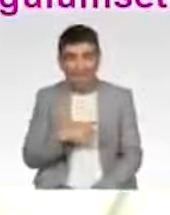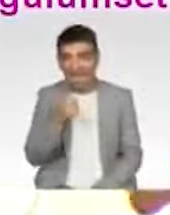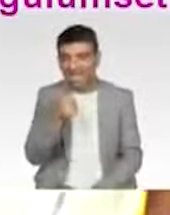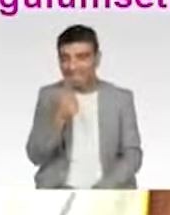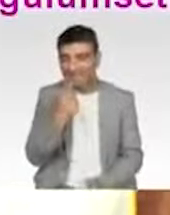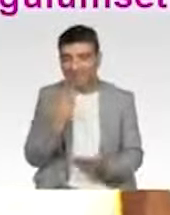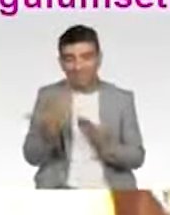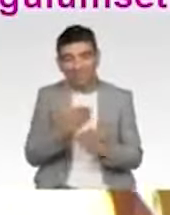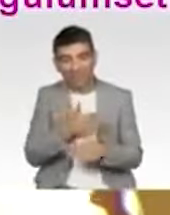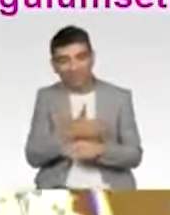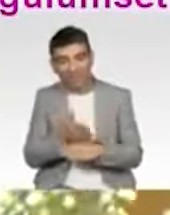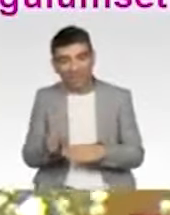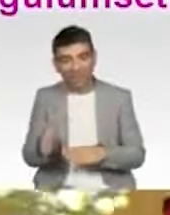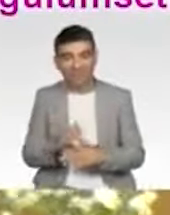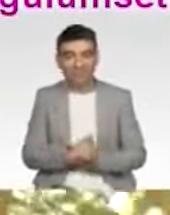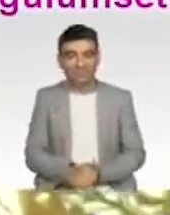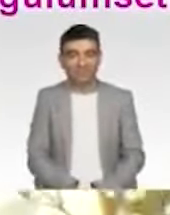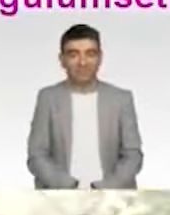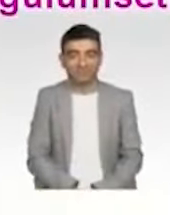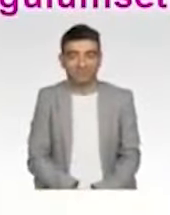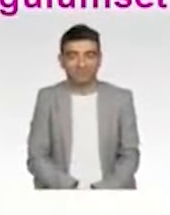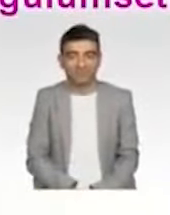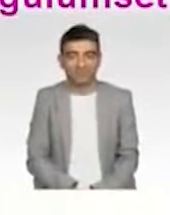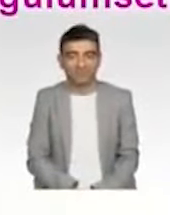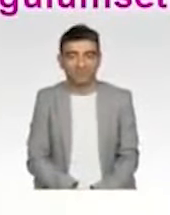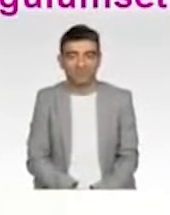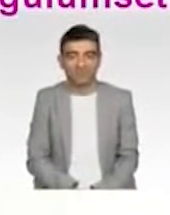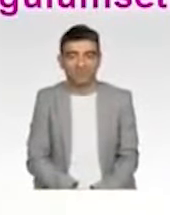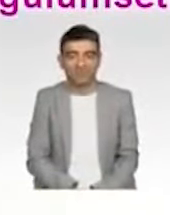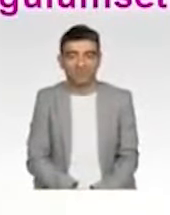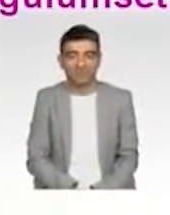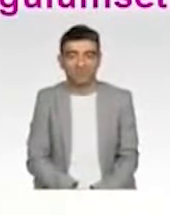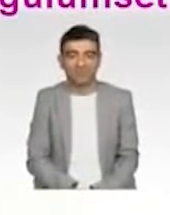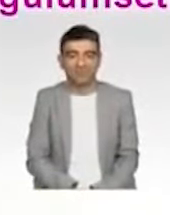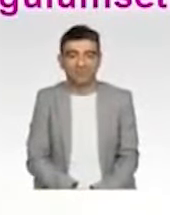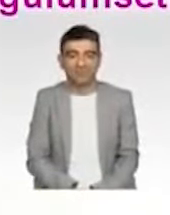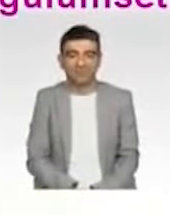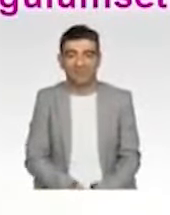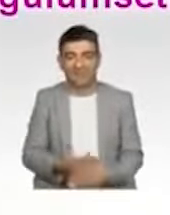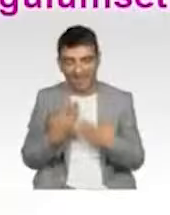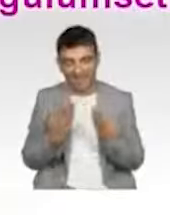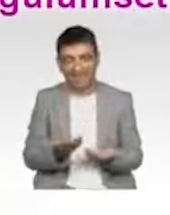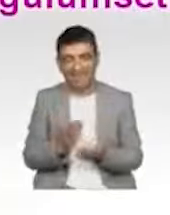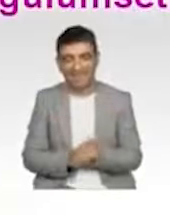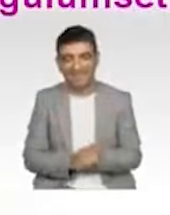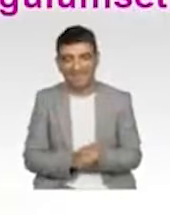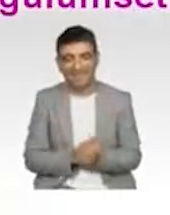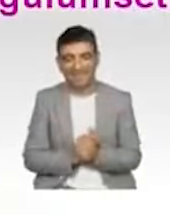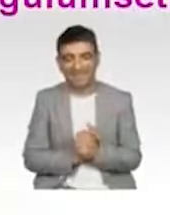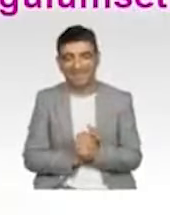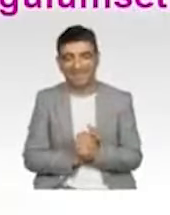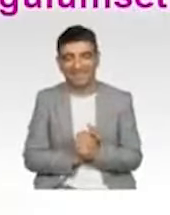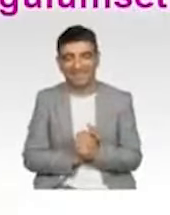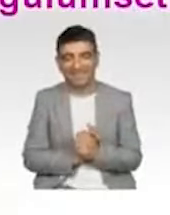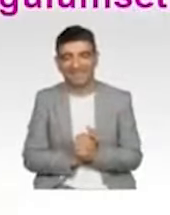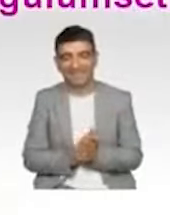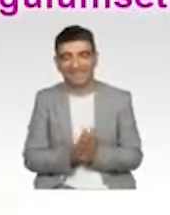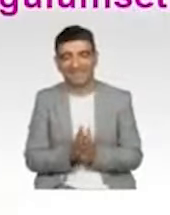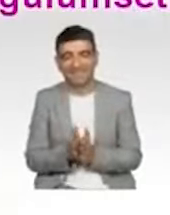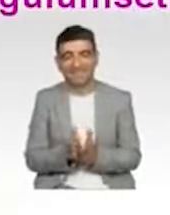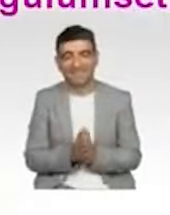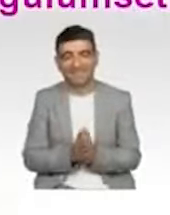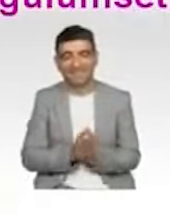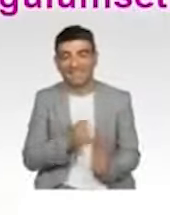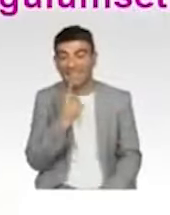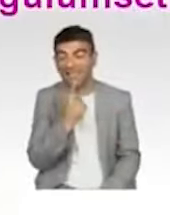geçti? Titriyorum ya. Tabii ki evet. Tabii ki evet.